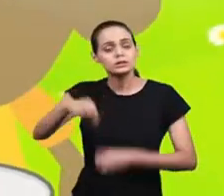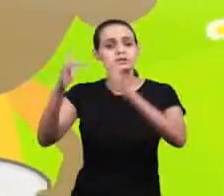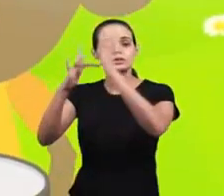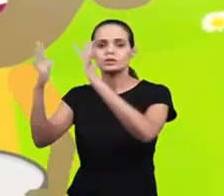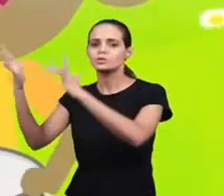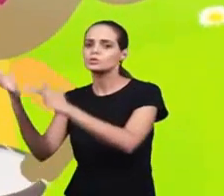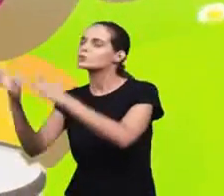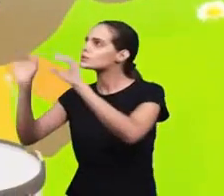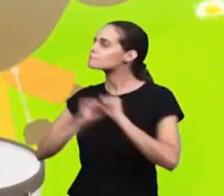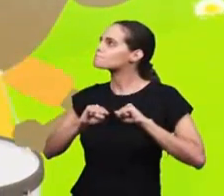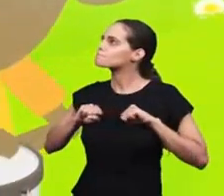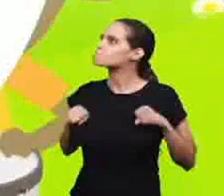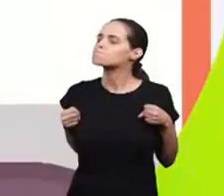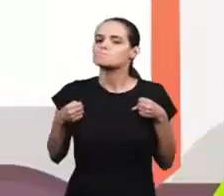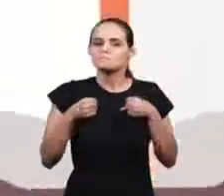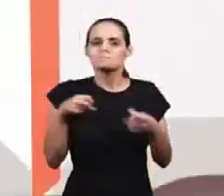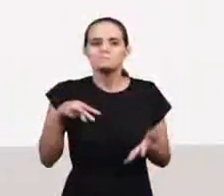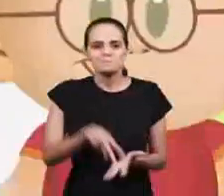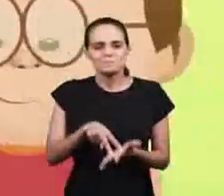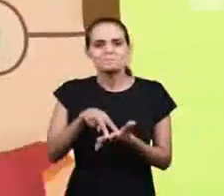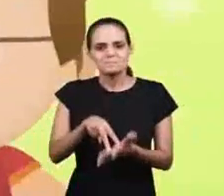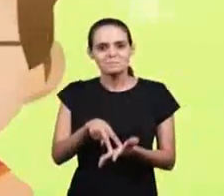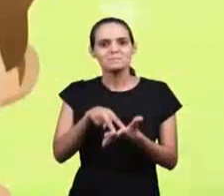Alles vermag ich in dem, der mich kräftigt.